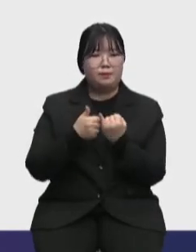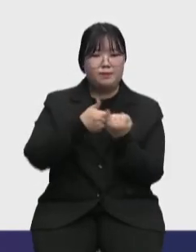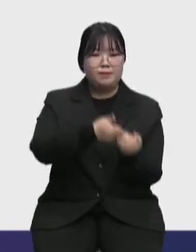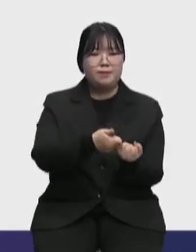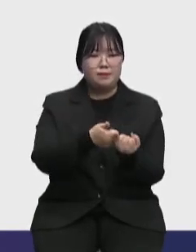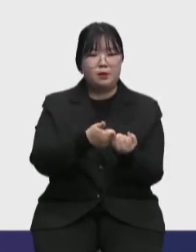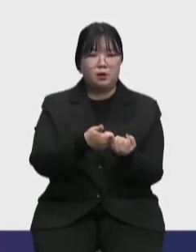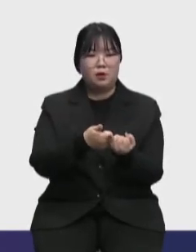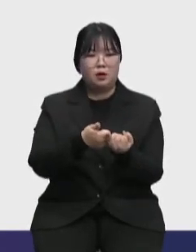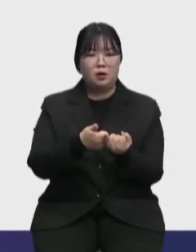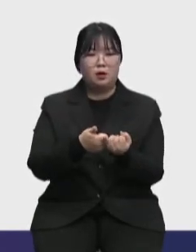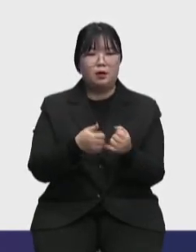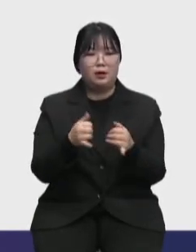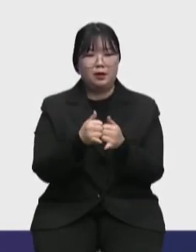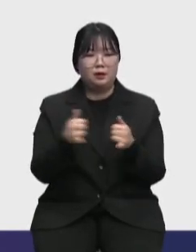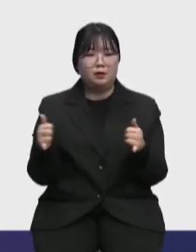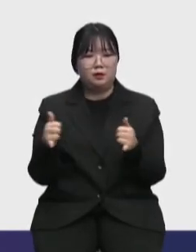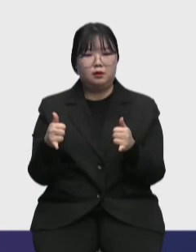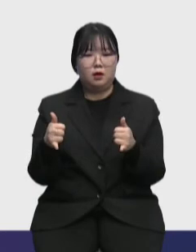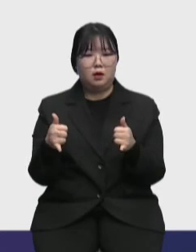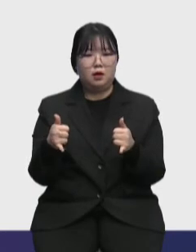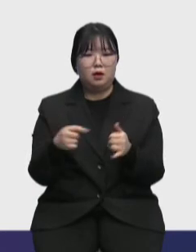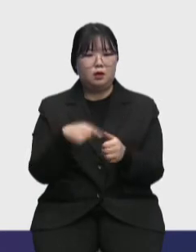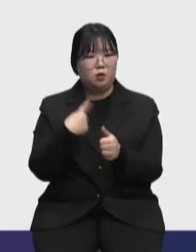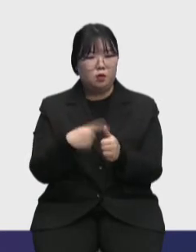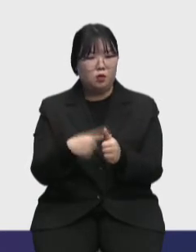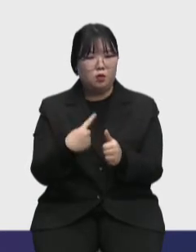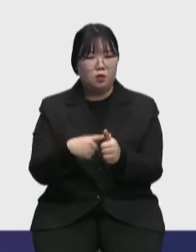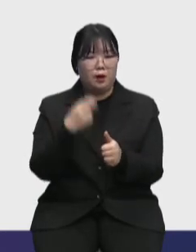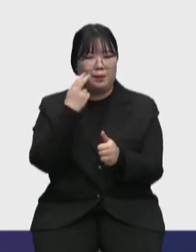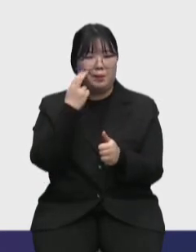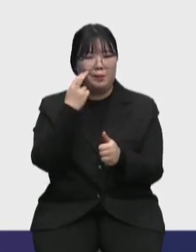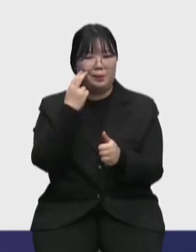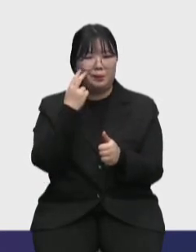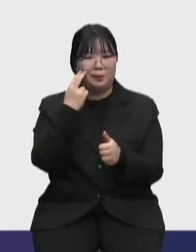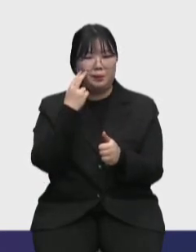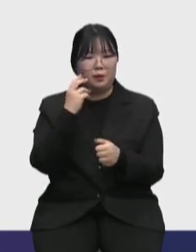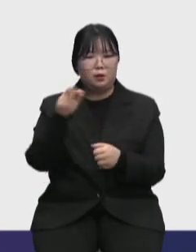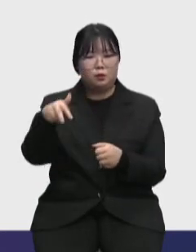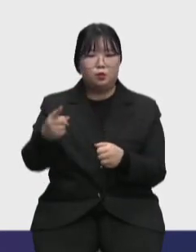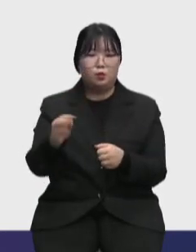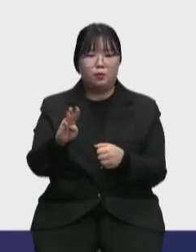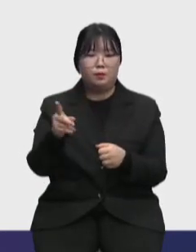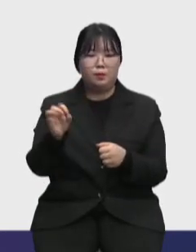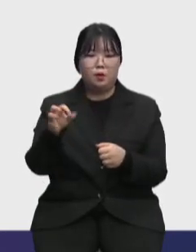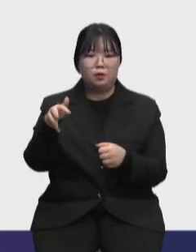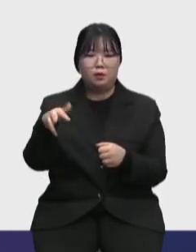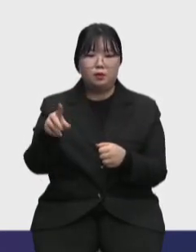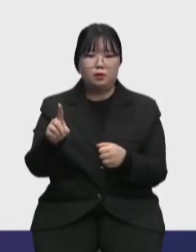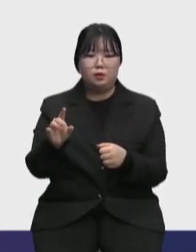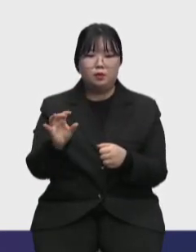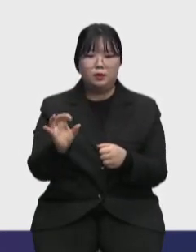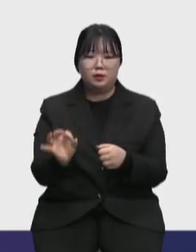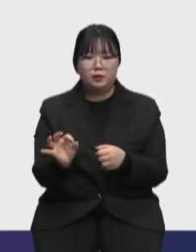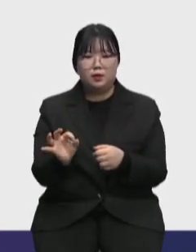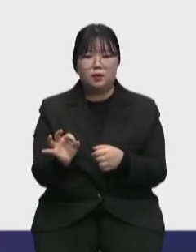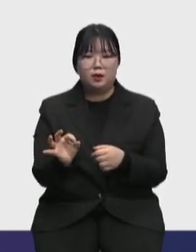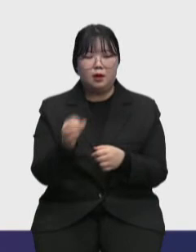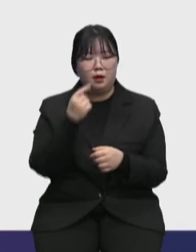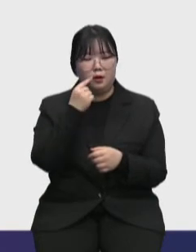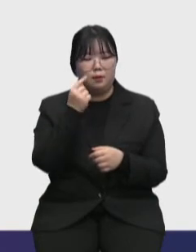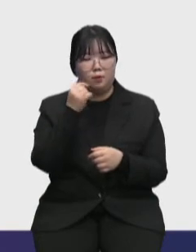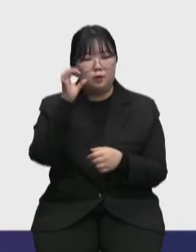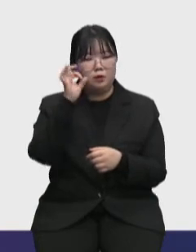하버드대 마크 램지어 교수의 논문이 결국 인천 부평의 조병창 노동자들에 대한 일본의 시각을 대변하고